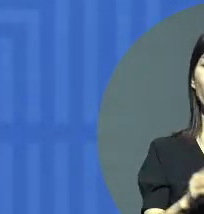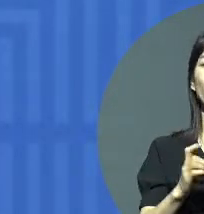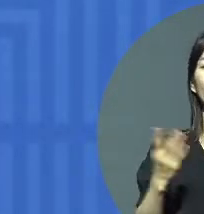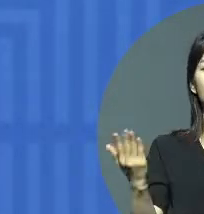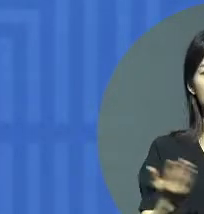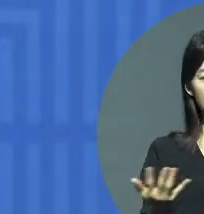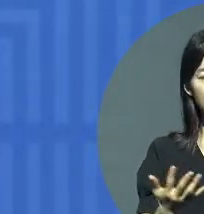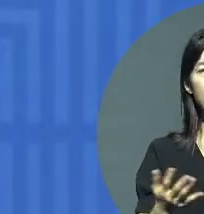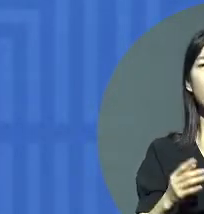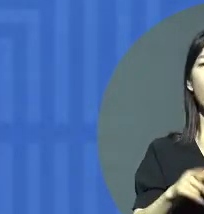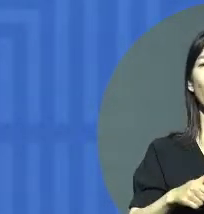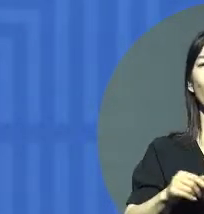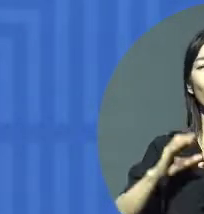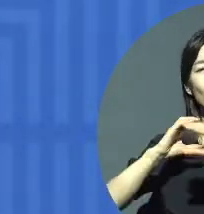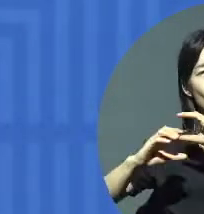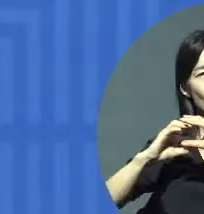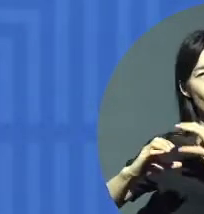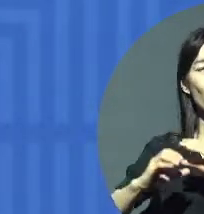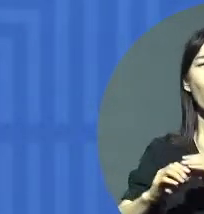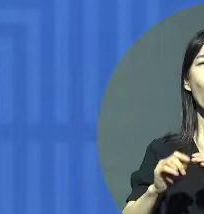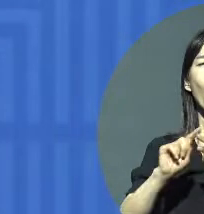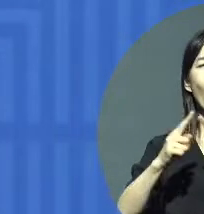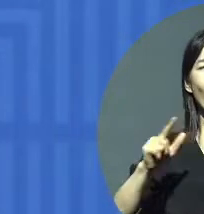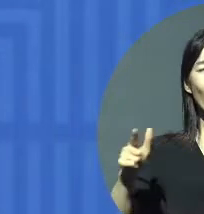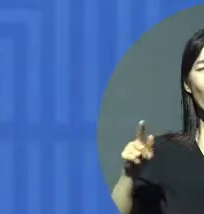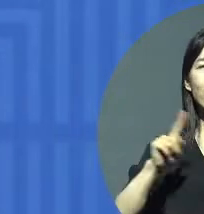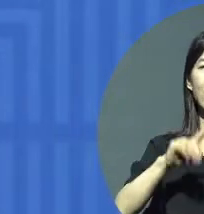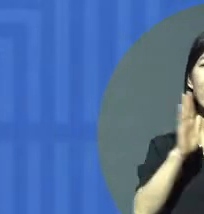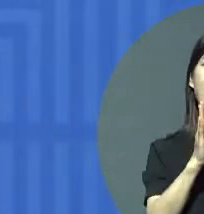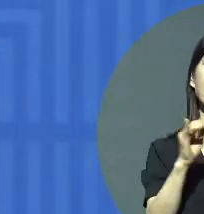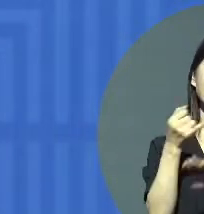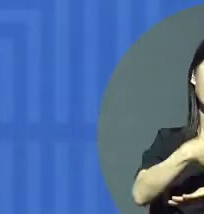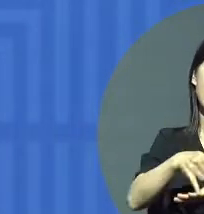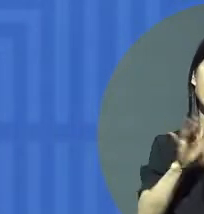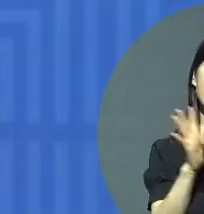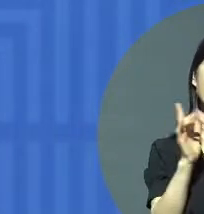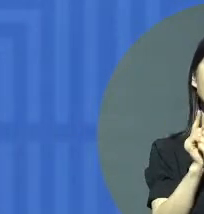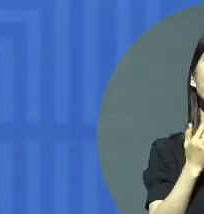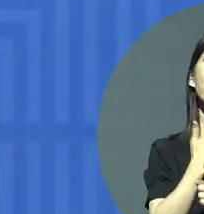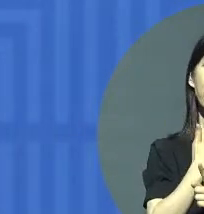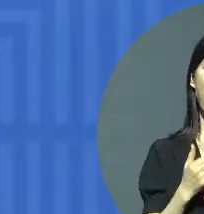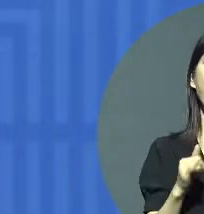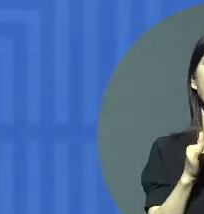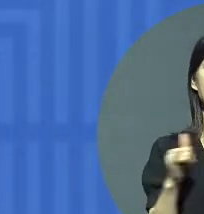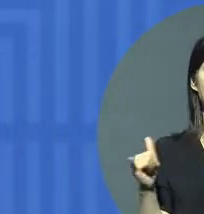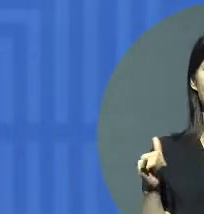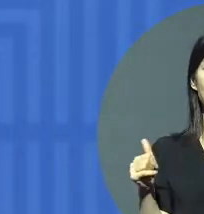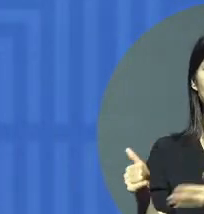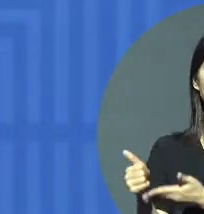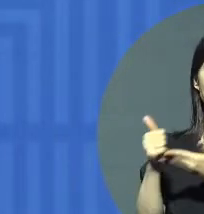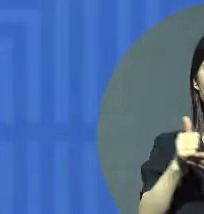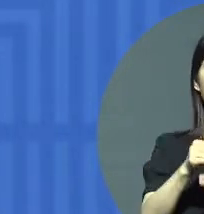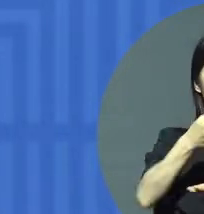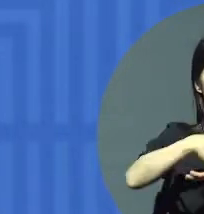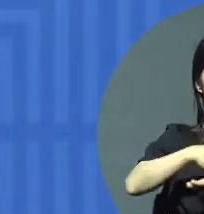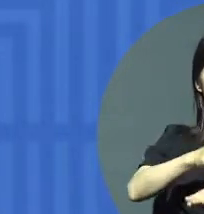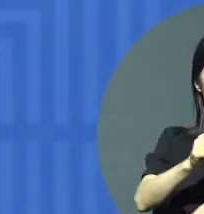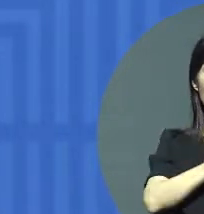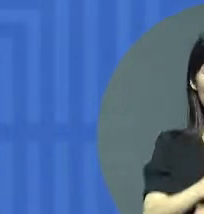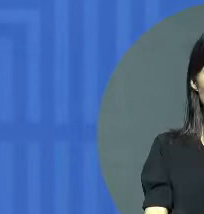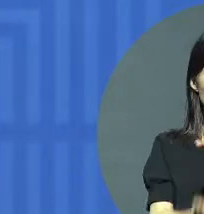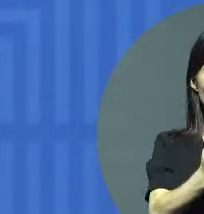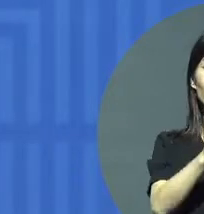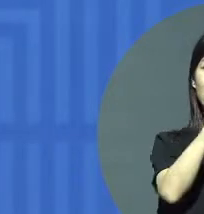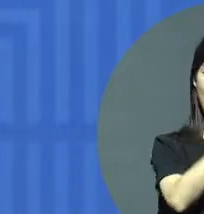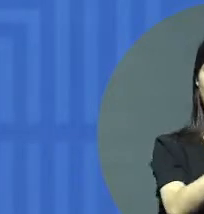큰 영향을 미칠 제품들을 직접 디자인을 해오셨습니다. 레드닷 디자인 최우수상, 또 IF